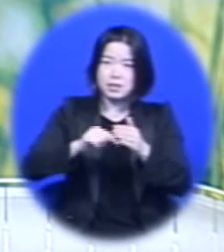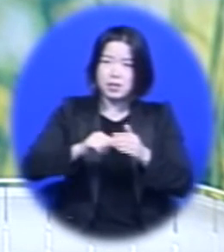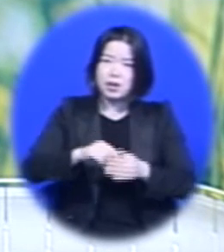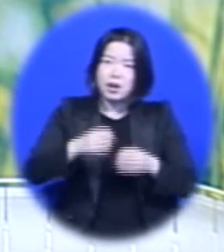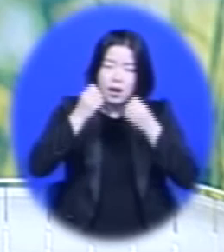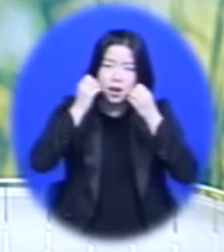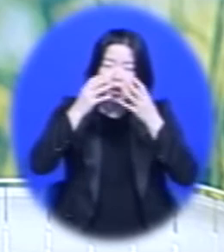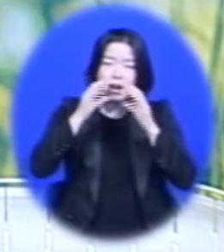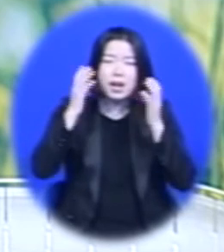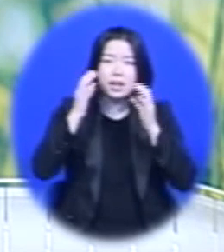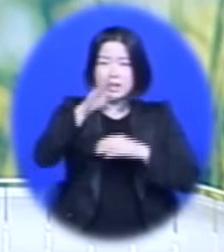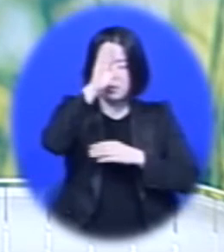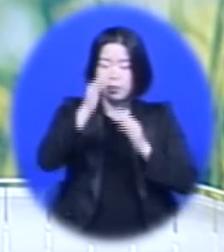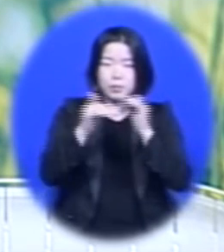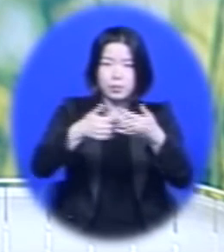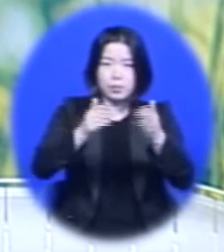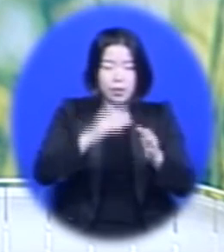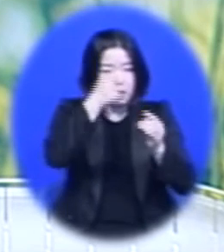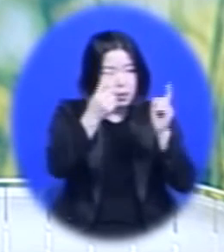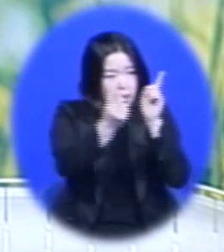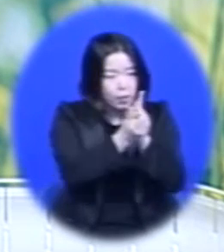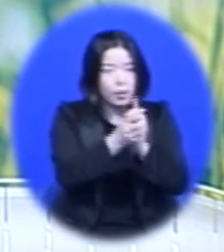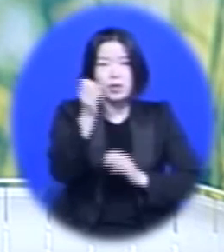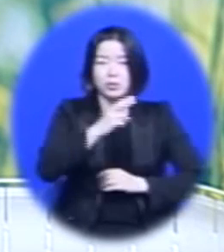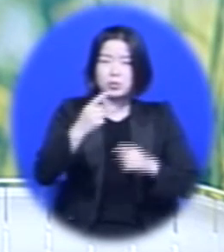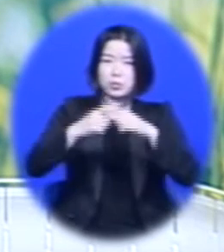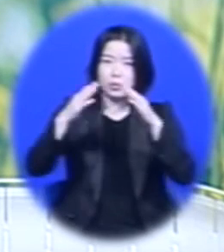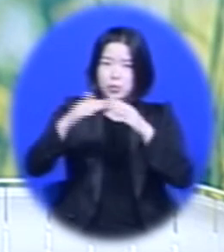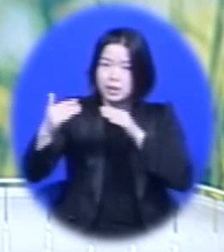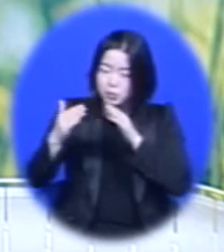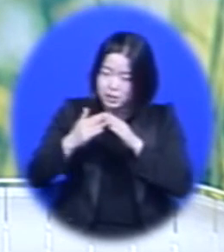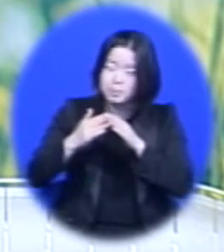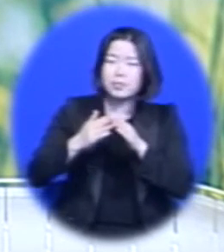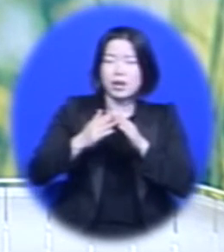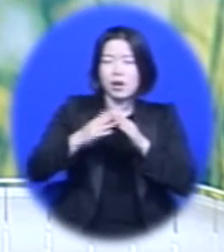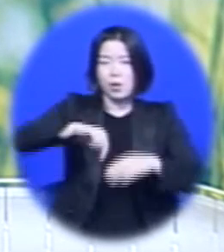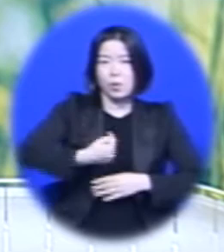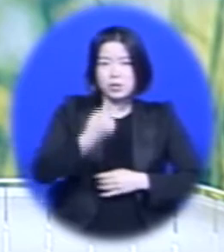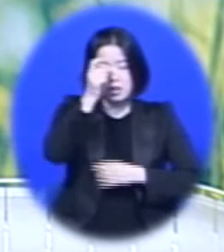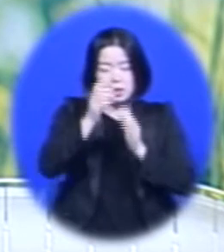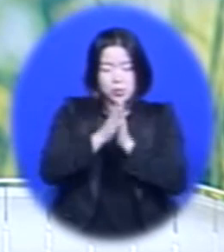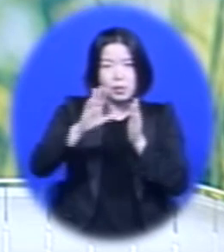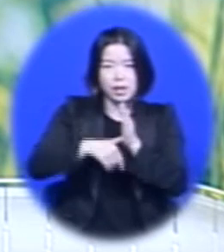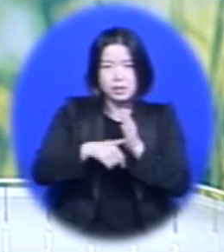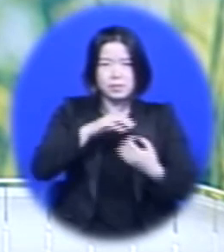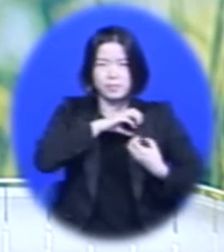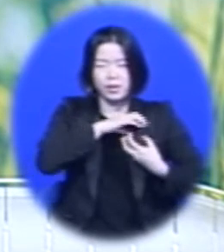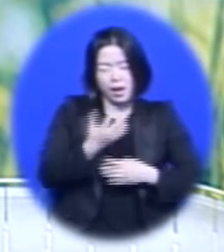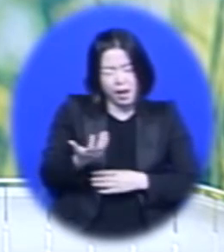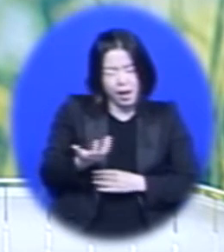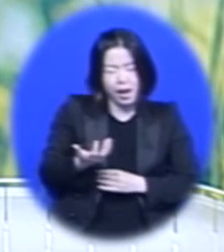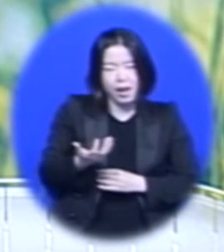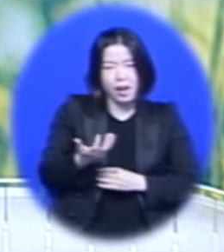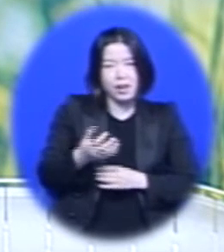병원 면회를 마치고 병원 교회에서 홀로 주님께 기도할 때마다 심장이 오그라드는 통증을 느끼며 수없이 많은